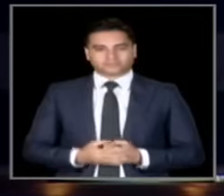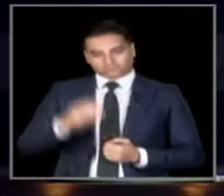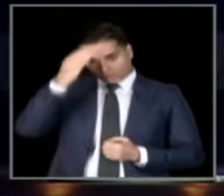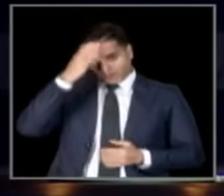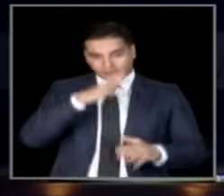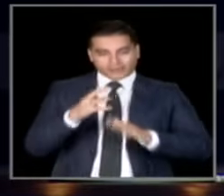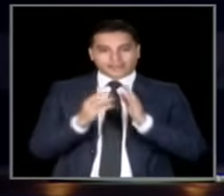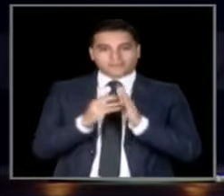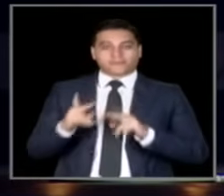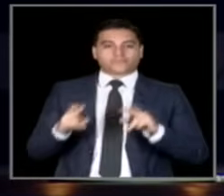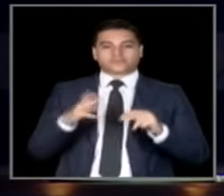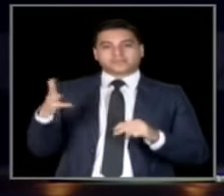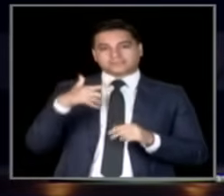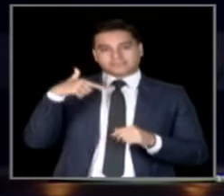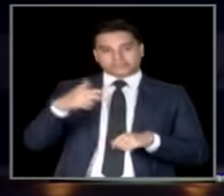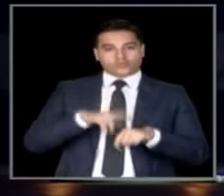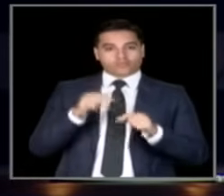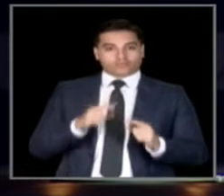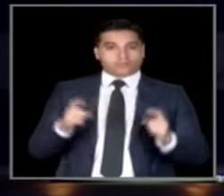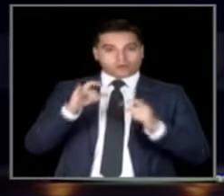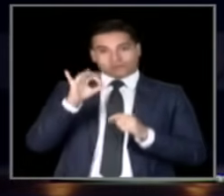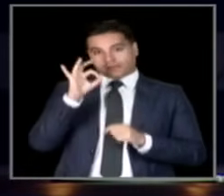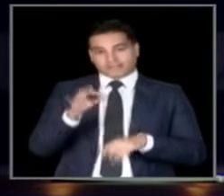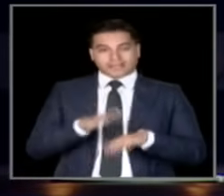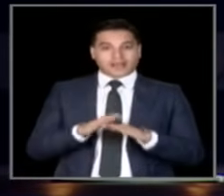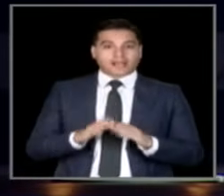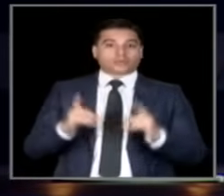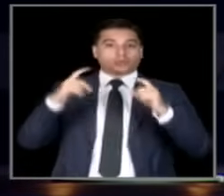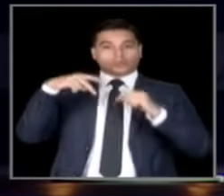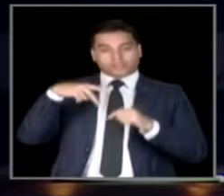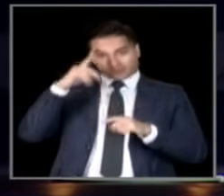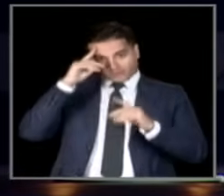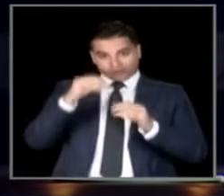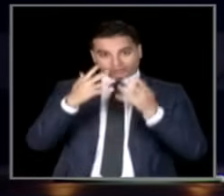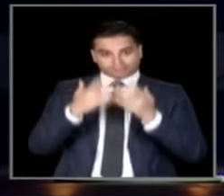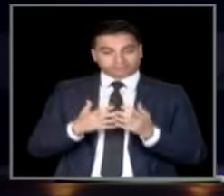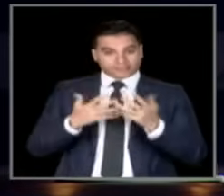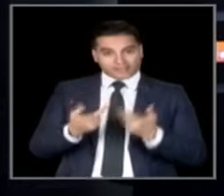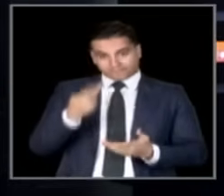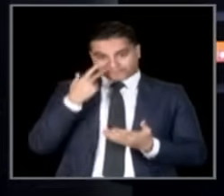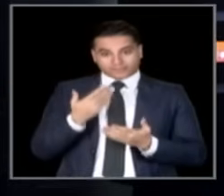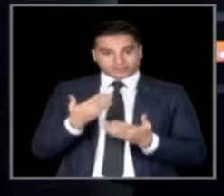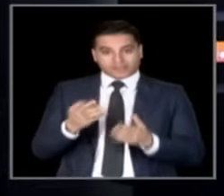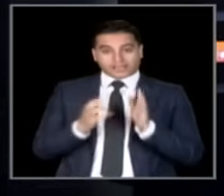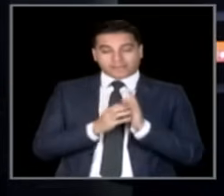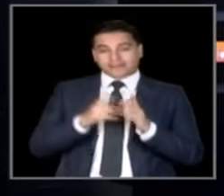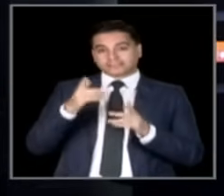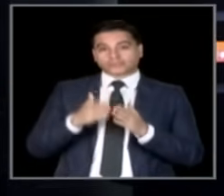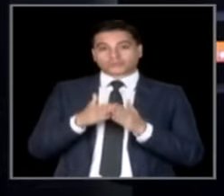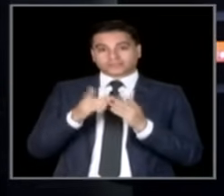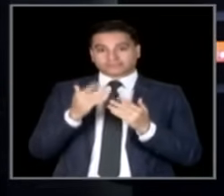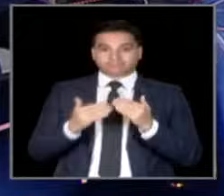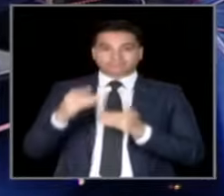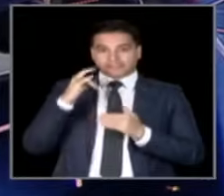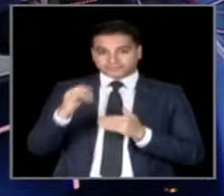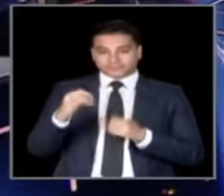عباقرة الجامعات الموسم السادس، ومباراة مهمة في دور الثمانية، وهفكركم بالنتيجة. جامعة السويس